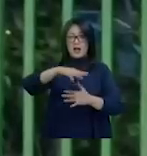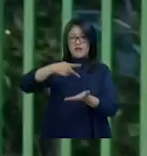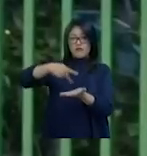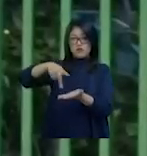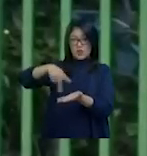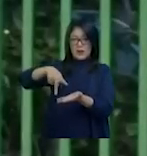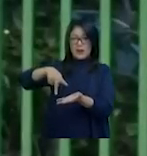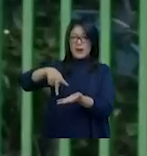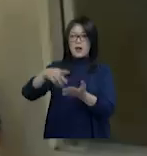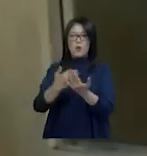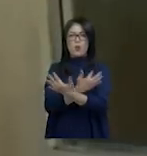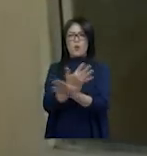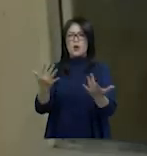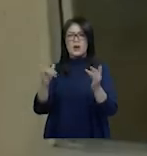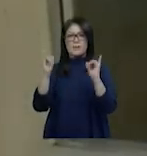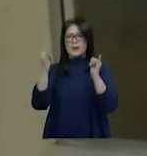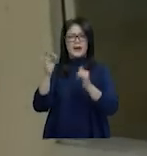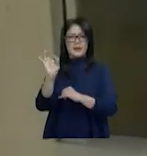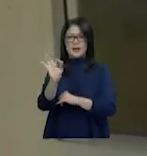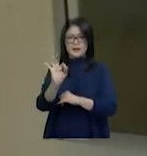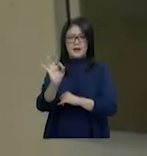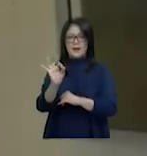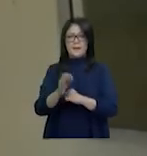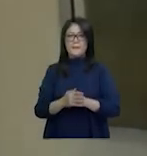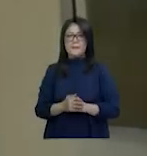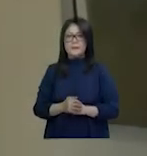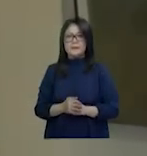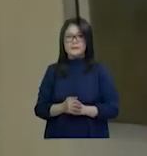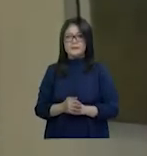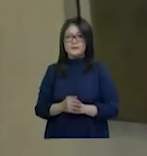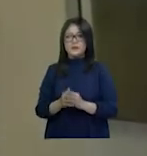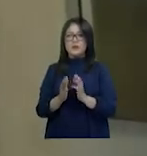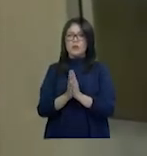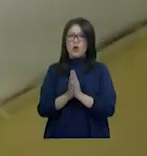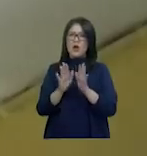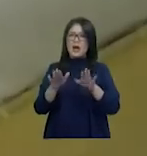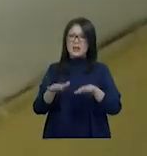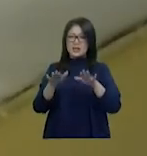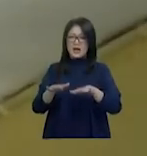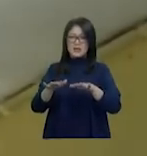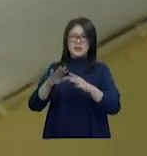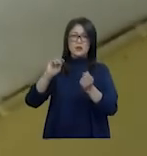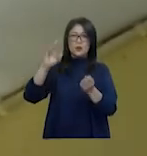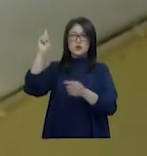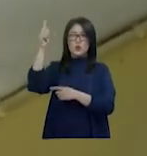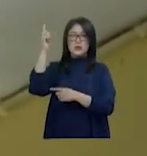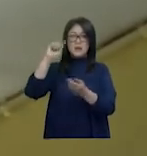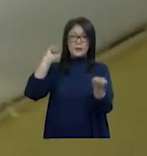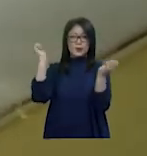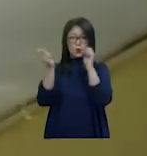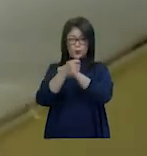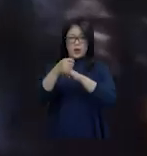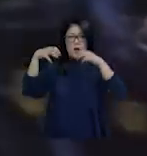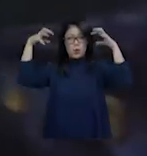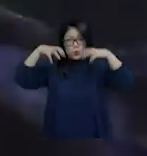ada warga yang sedang bermain di lapangan futsal. Warga diminta waspada dengan cuaca ekstrim yang kerap terjadi memasuki musim